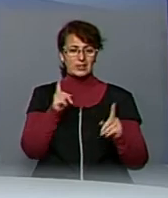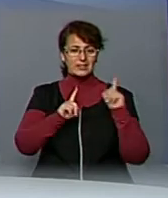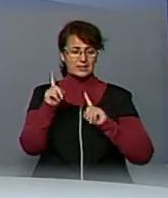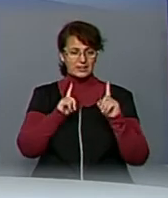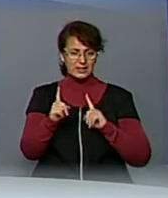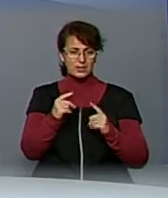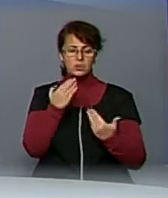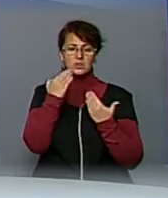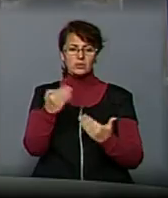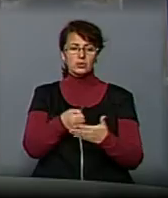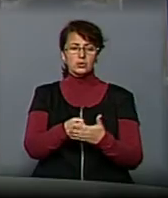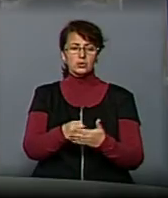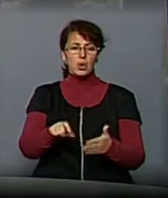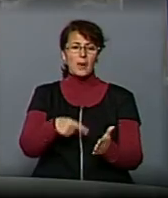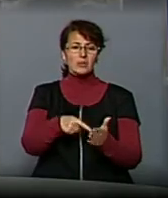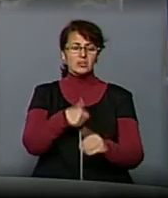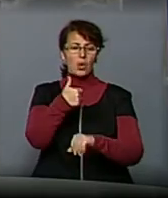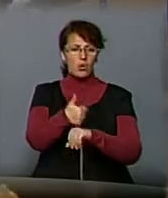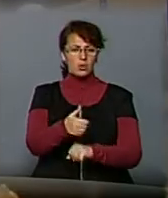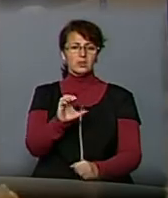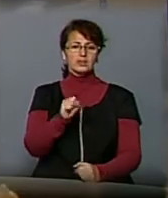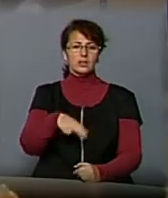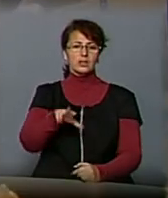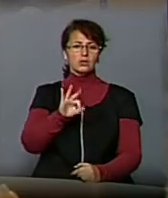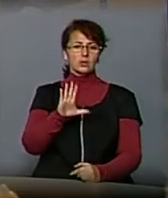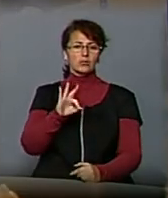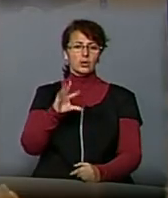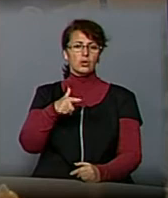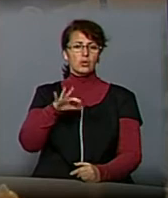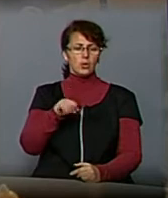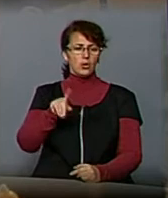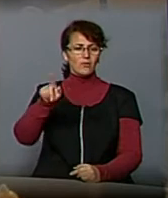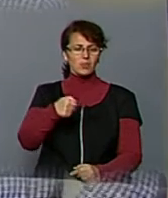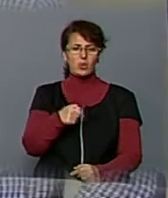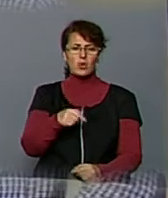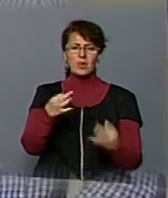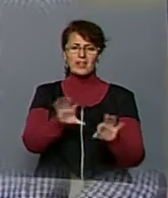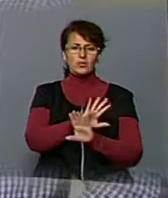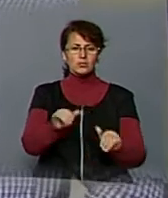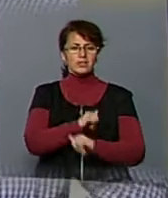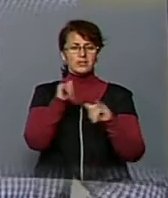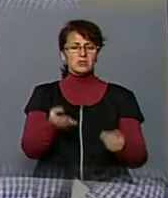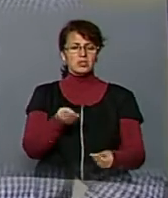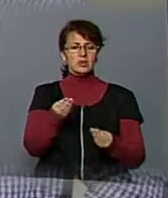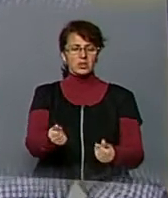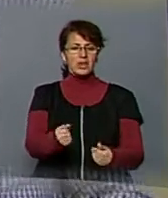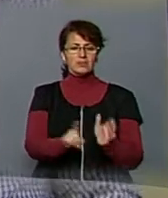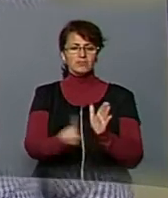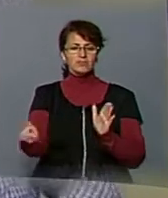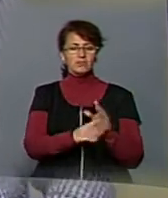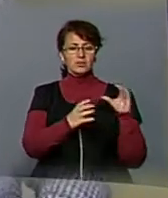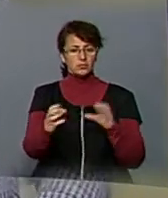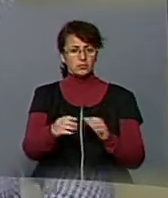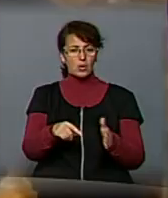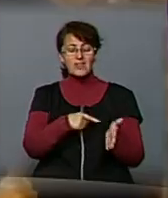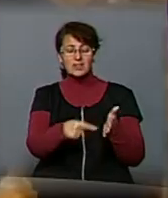міськради звернулися до міського голови Львова Андрія Садового із вимогою не допустити збільшення плати за проїзд у маршрутках. Вони